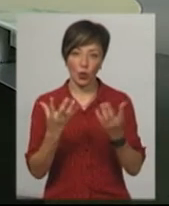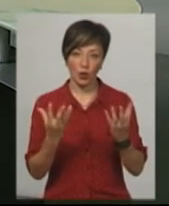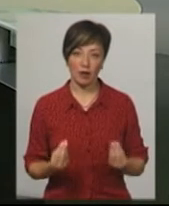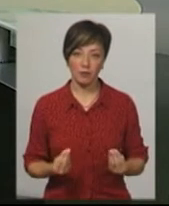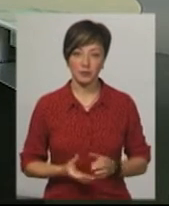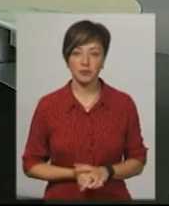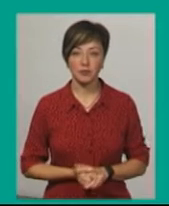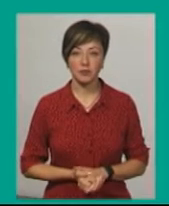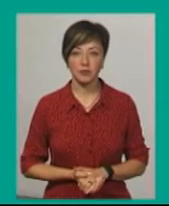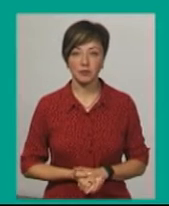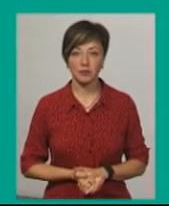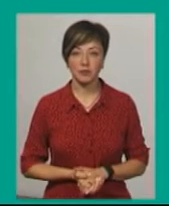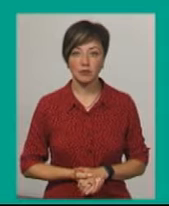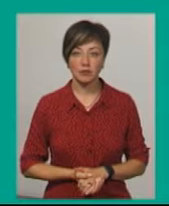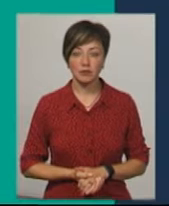дня.